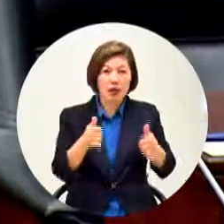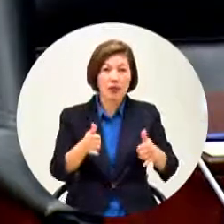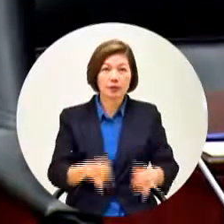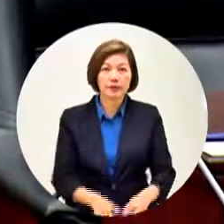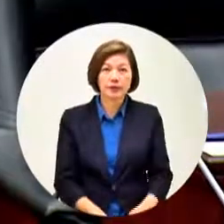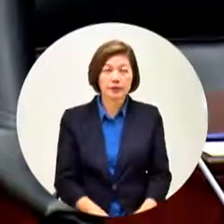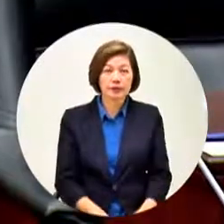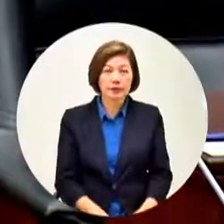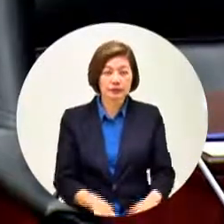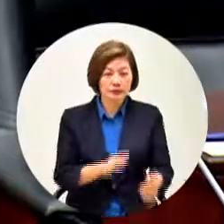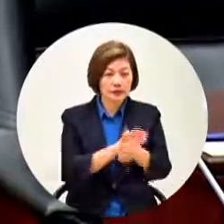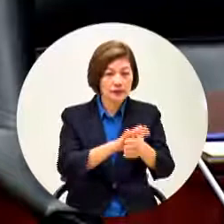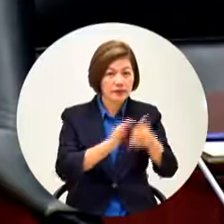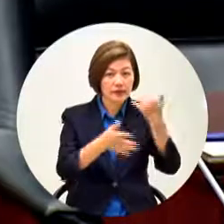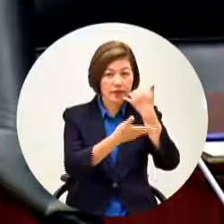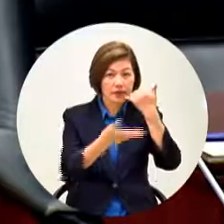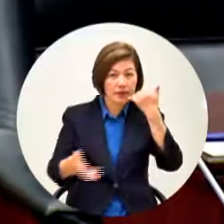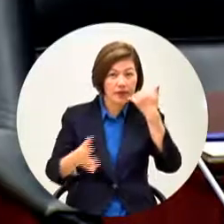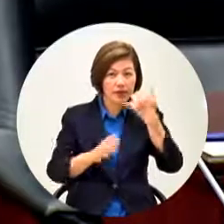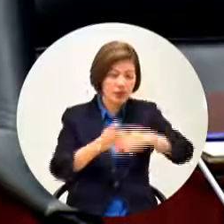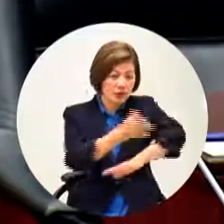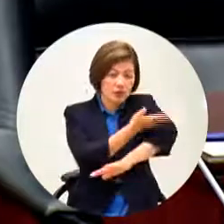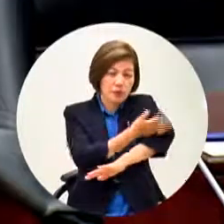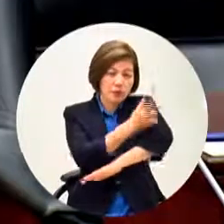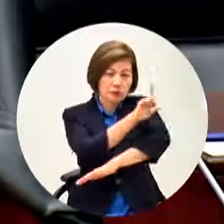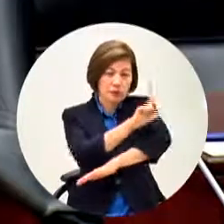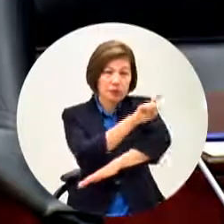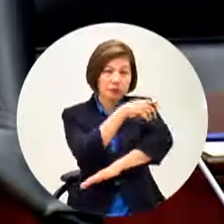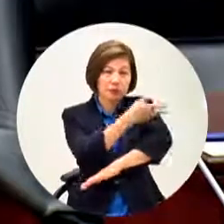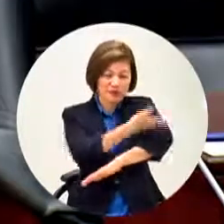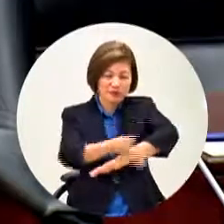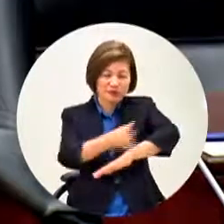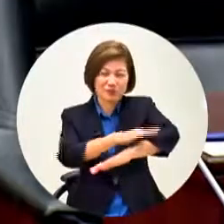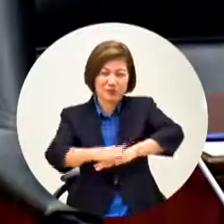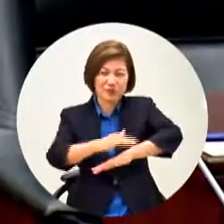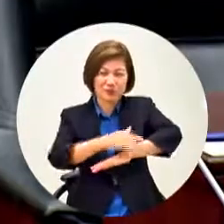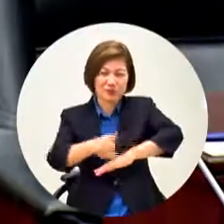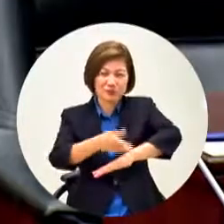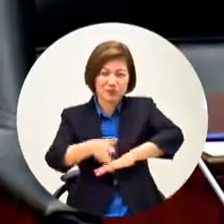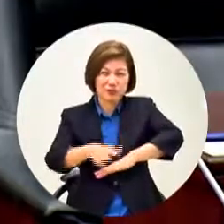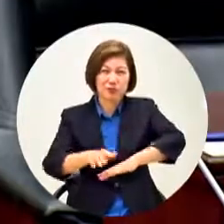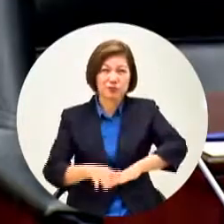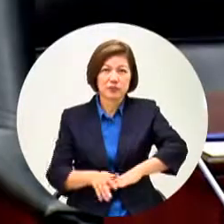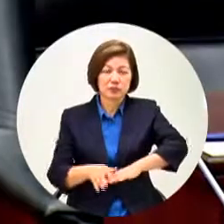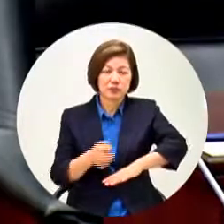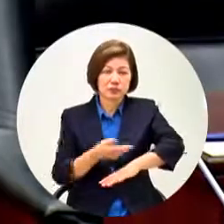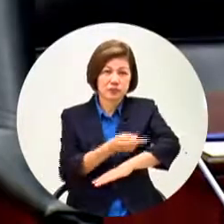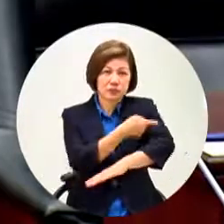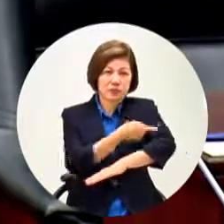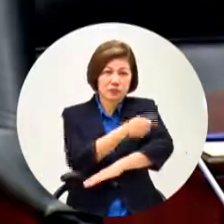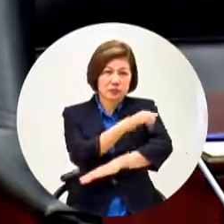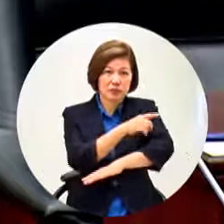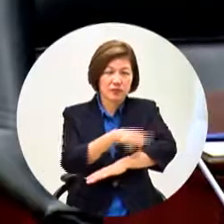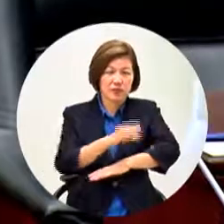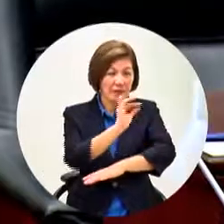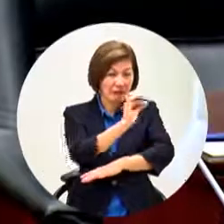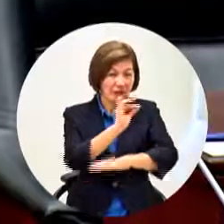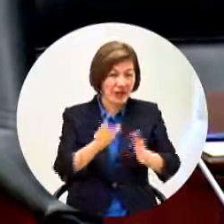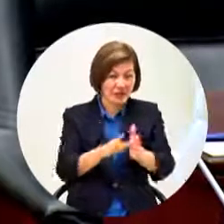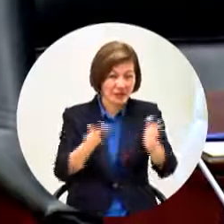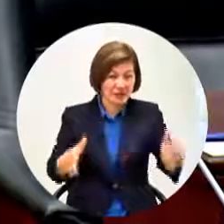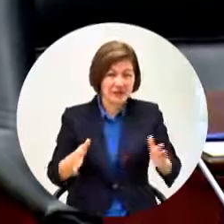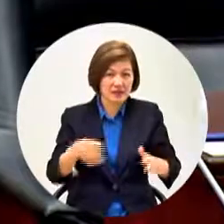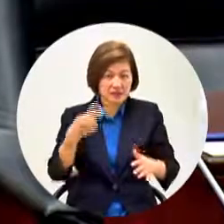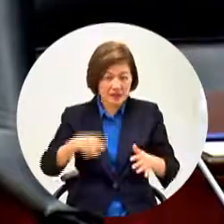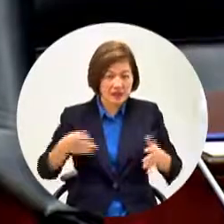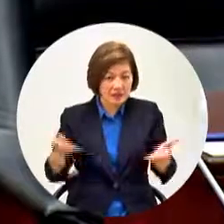游，哦，安尼八个排水，就是对下骹。啊，到顶面去了一百级的，讲等遐重划，较要